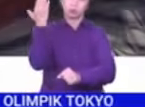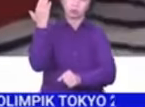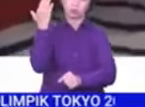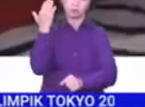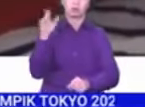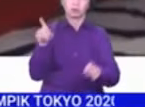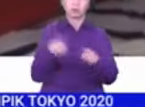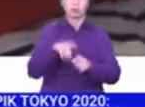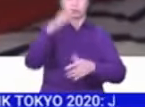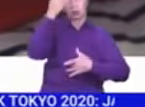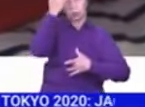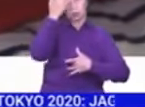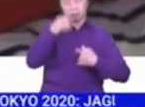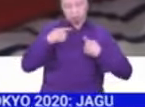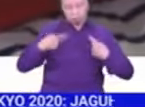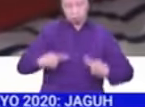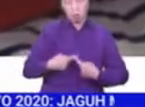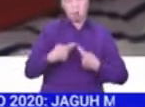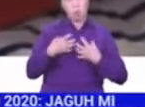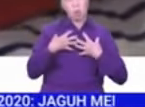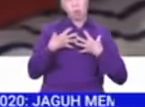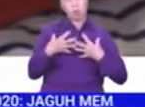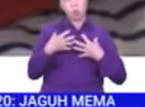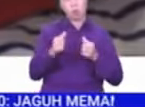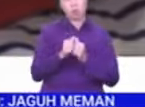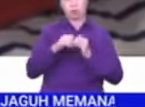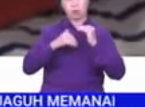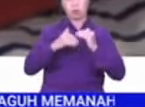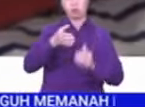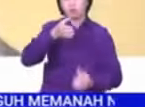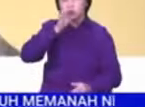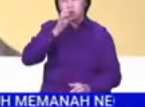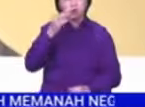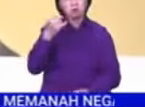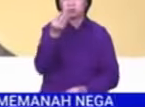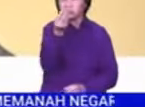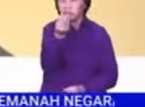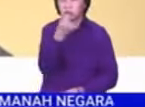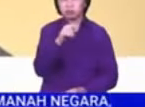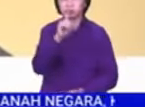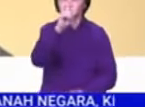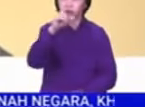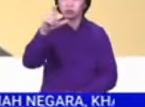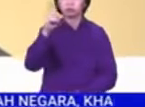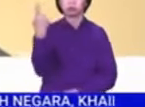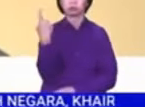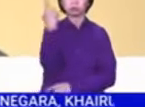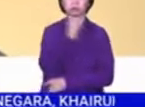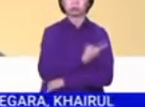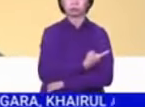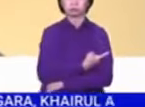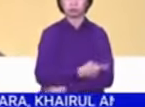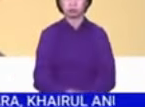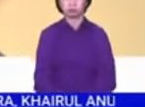juga mengidap penyakit paru-paru bengkak yang menghangatkan pengambilan air olehnya kepada hanya seliter